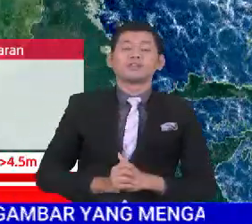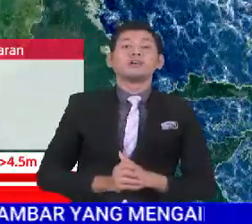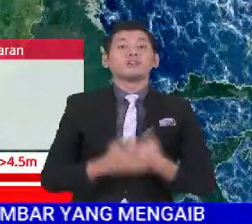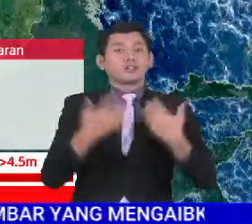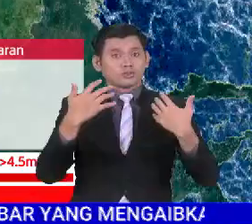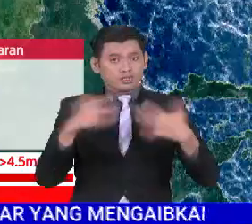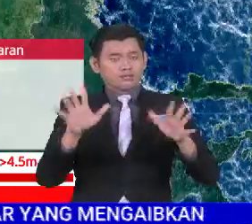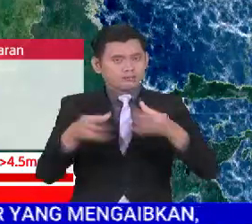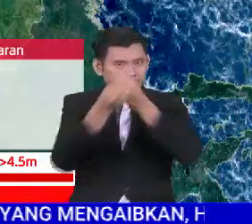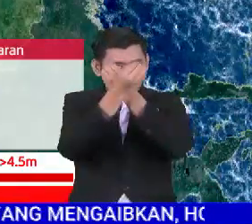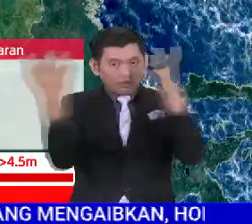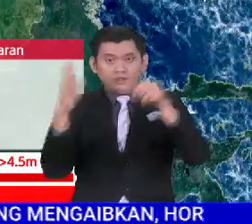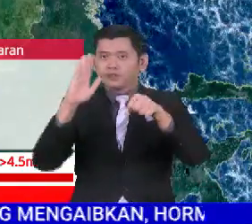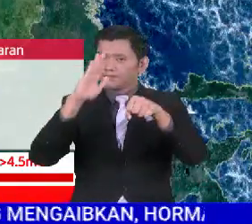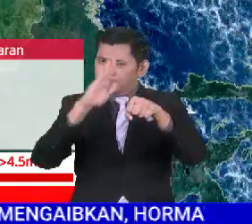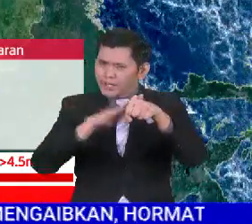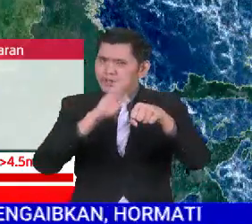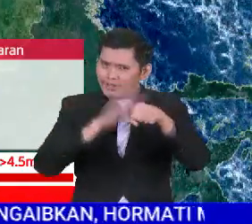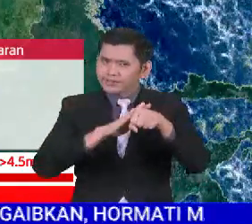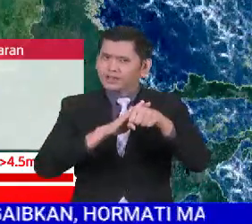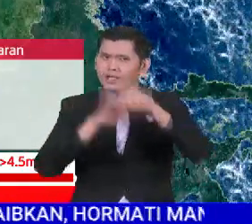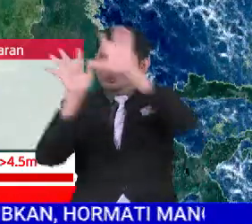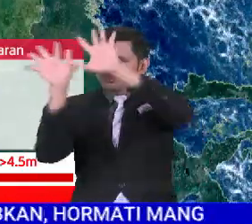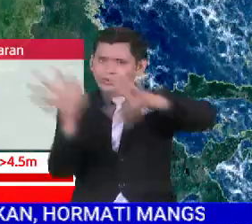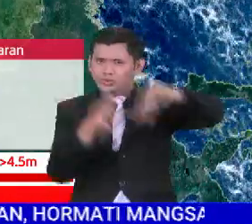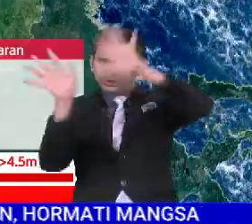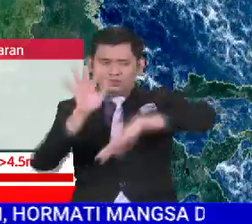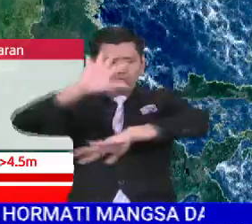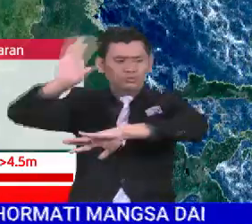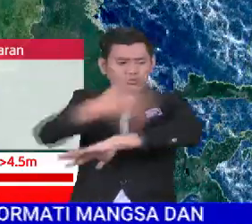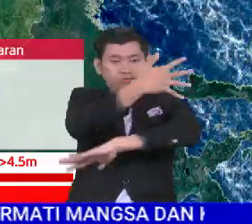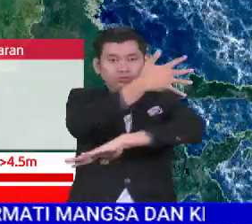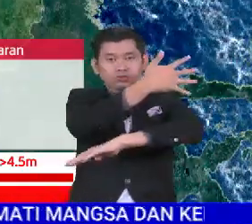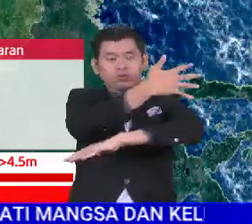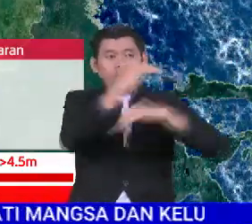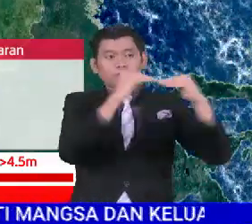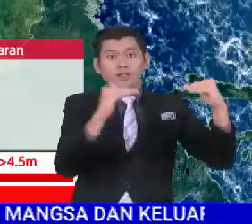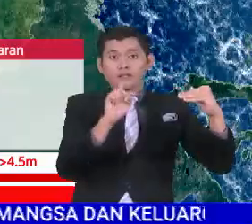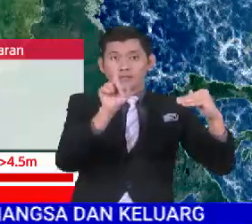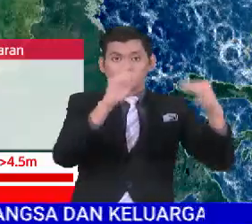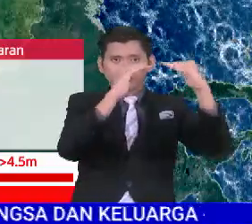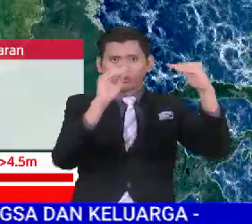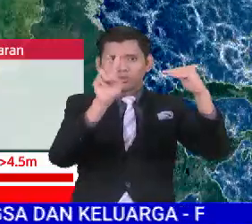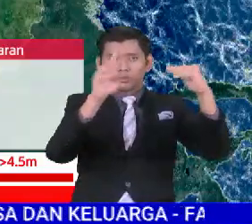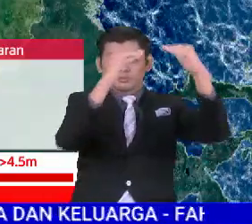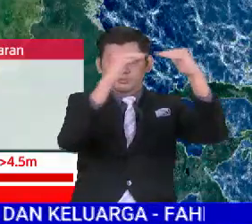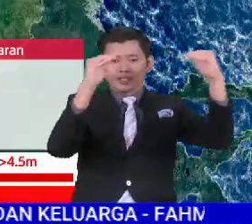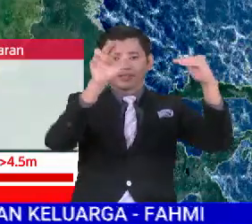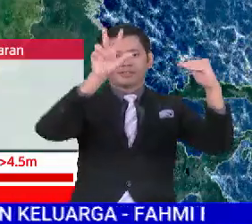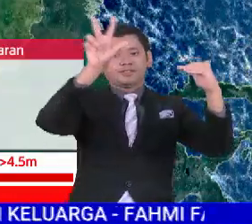pun mengeluarkan amaran angin kencang dan laut bergelombang peringkat pertama, kedua dan juga